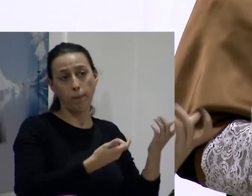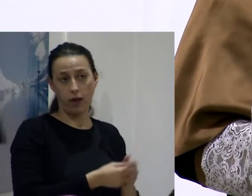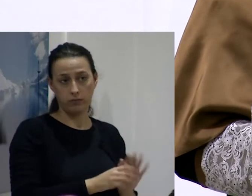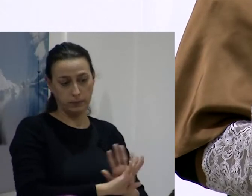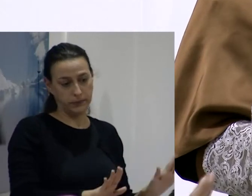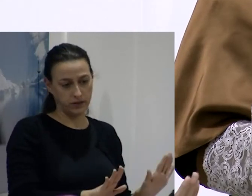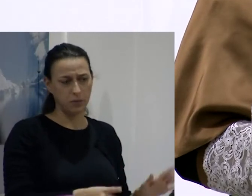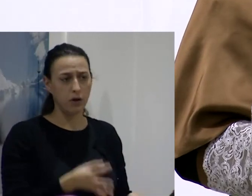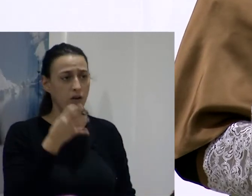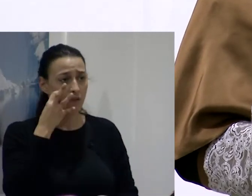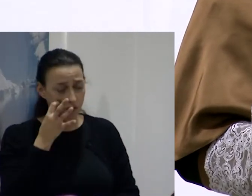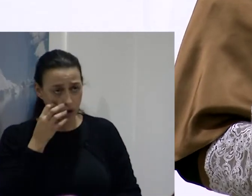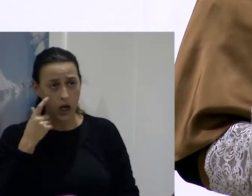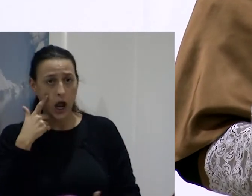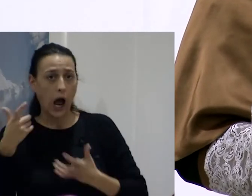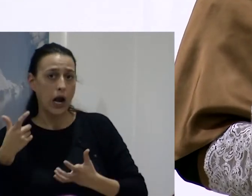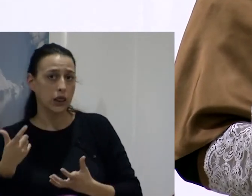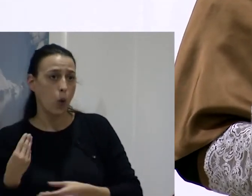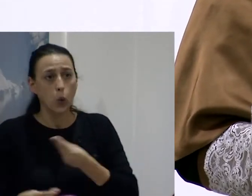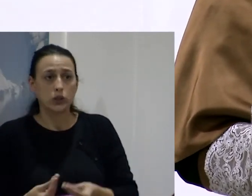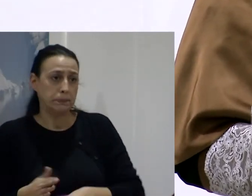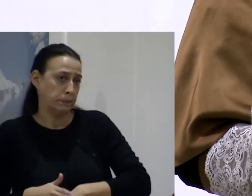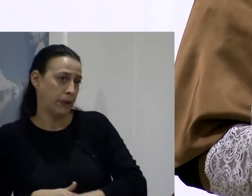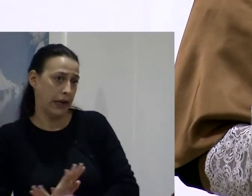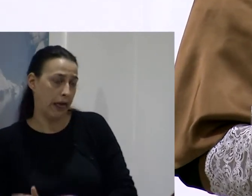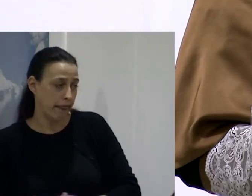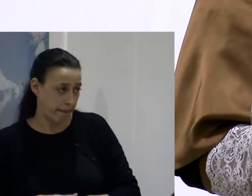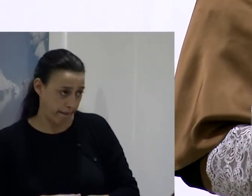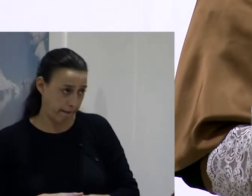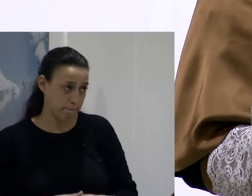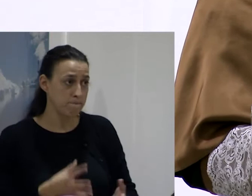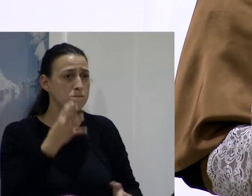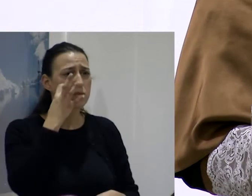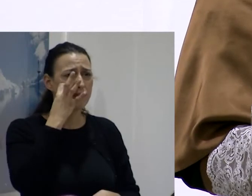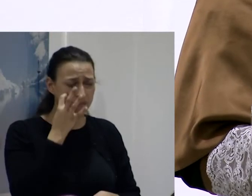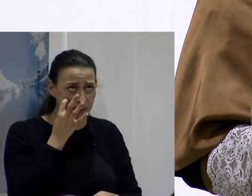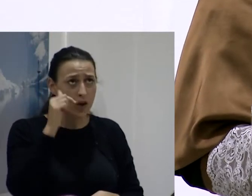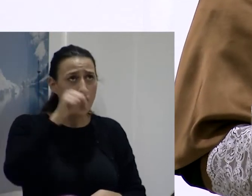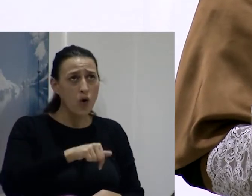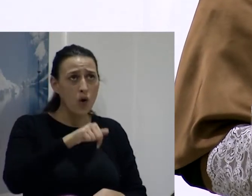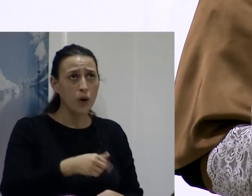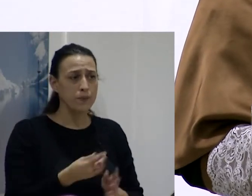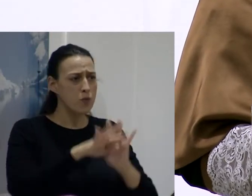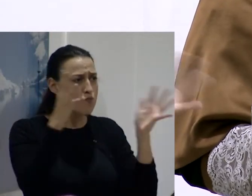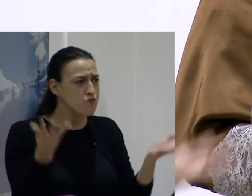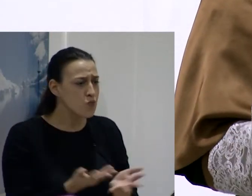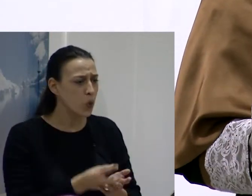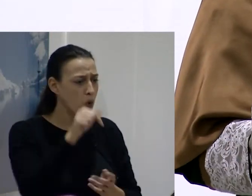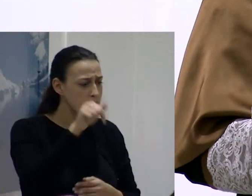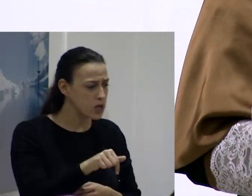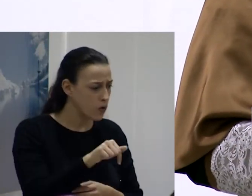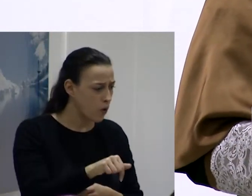Però de quina utilitat estem parlant? Vivim en un món en el que la velocitat i profunditat de les